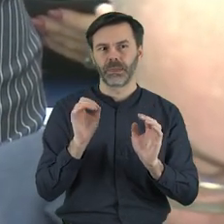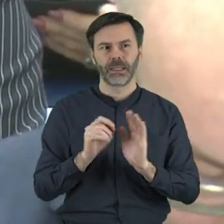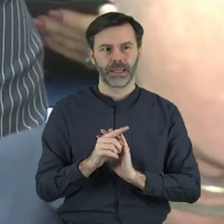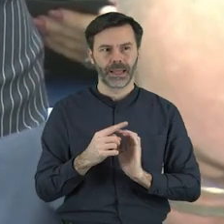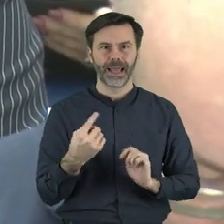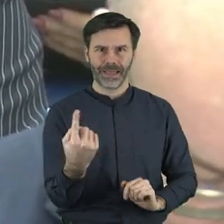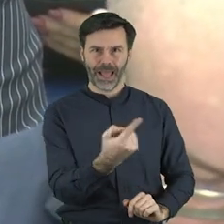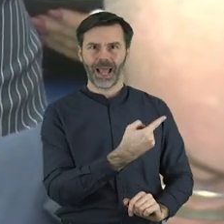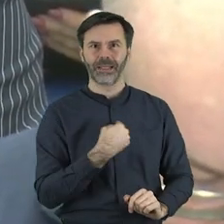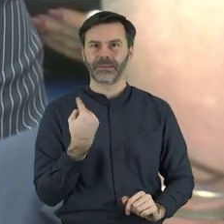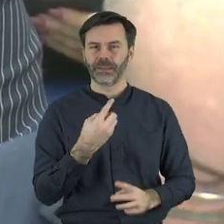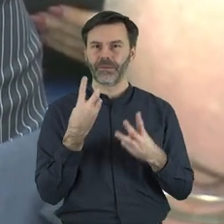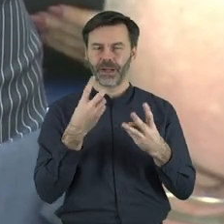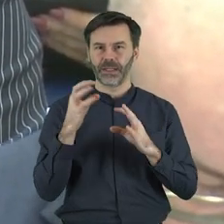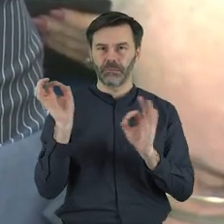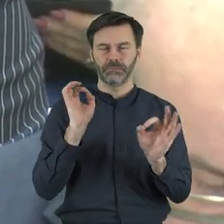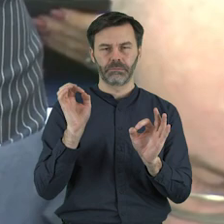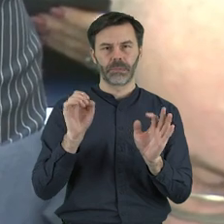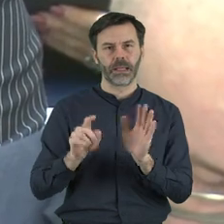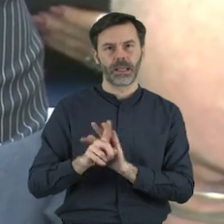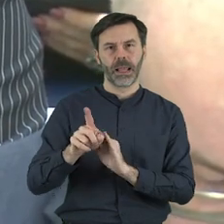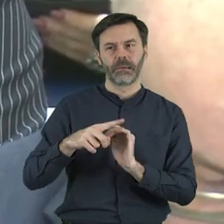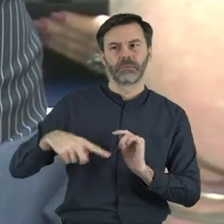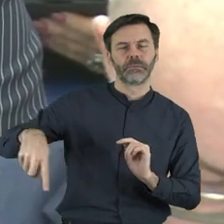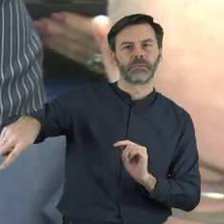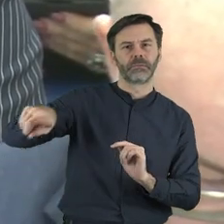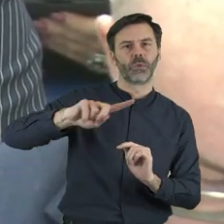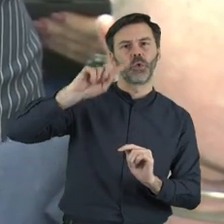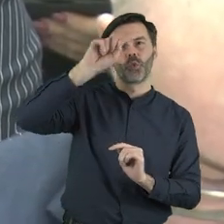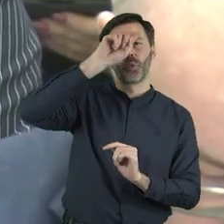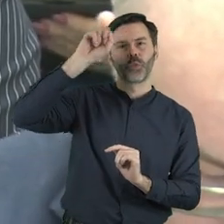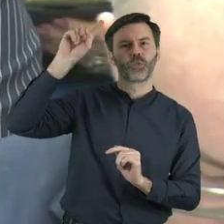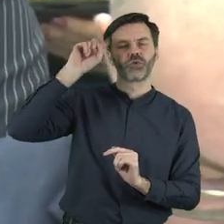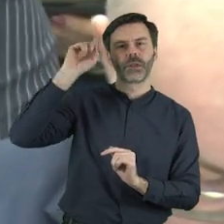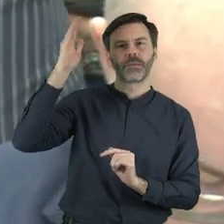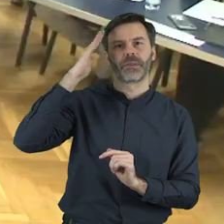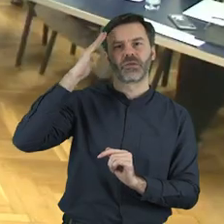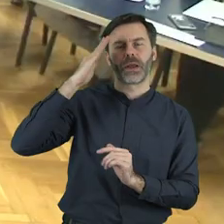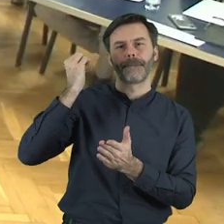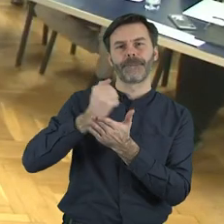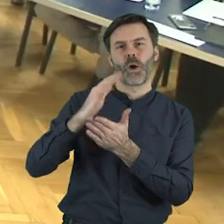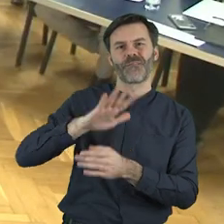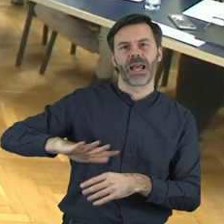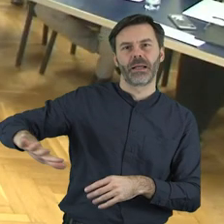powiatów, które są w obrębie działania właśnie tego oddziału. Dziękuję bardzo.